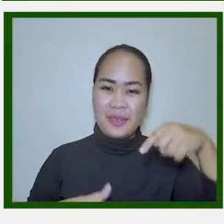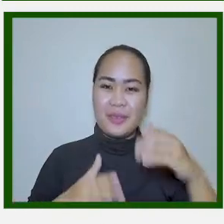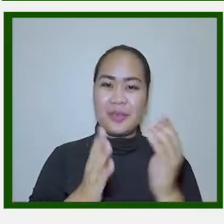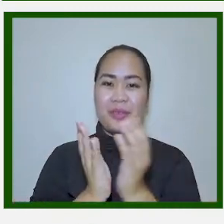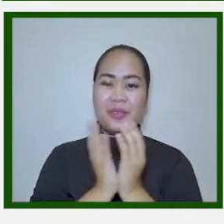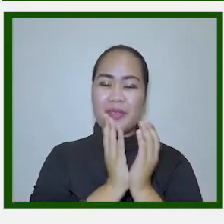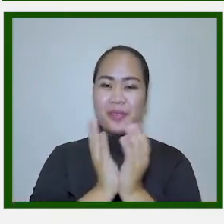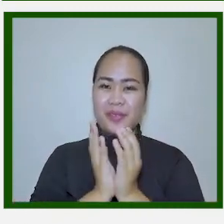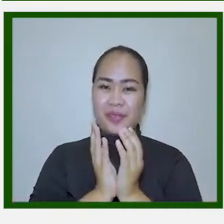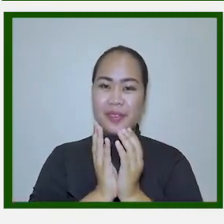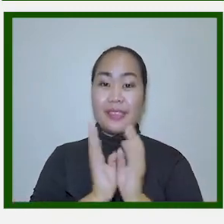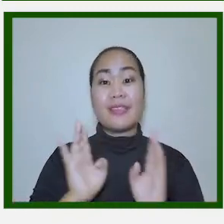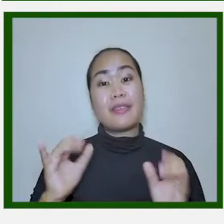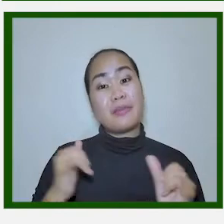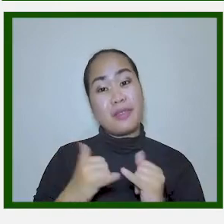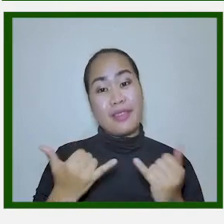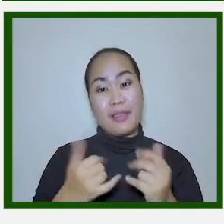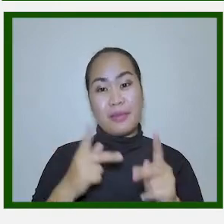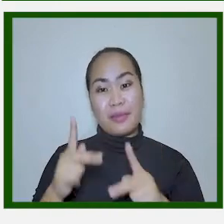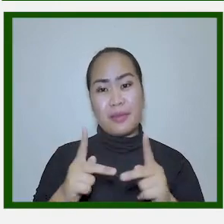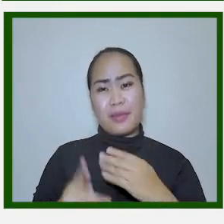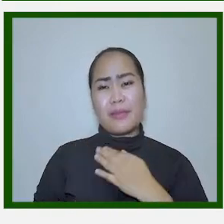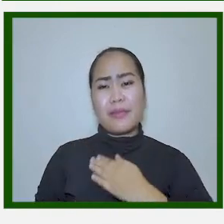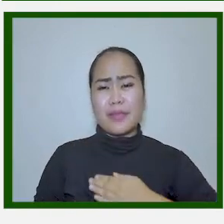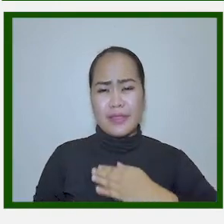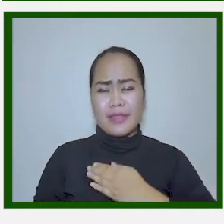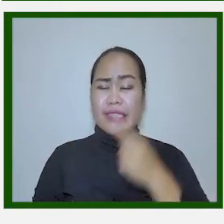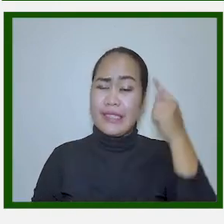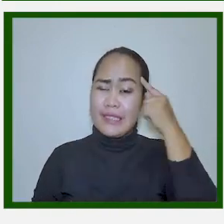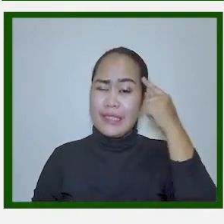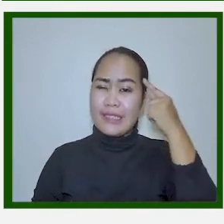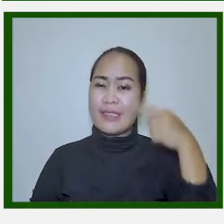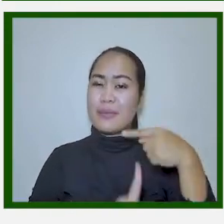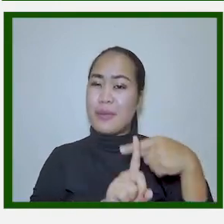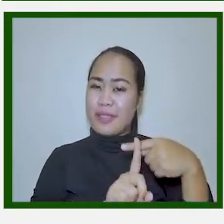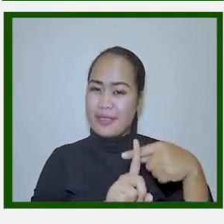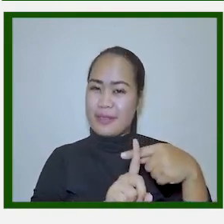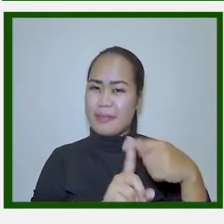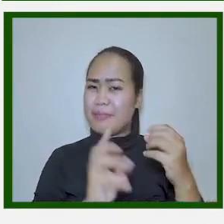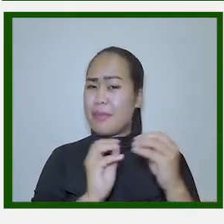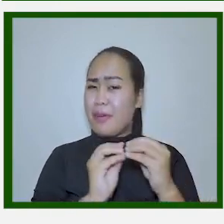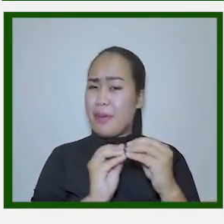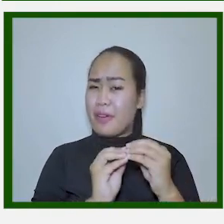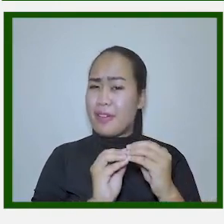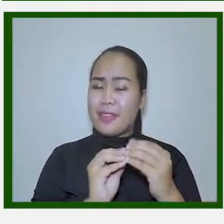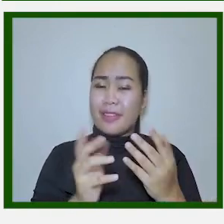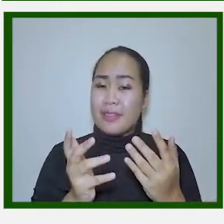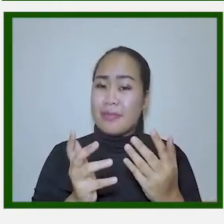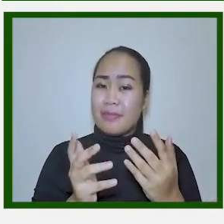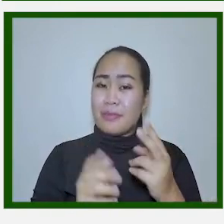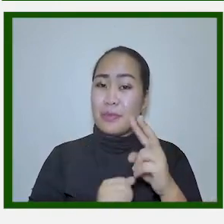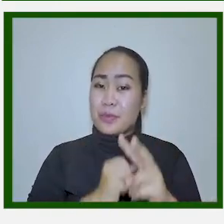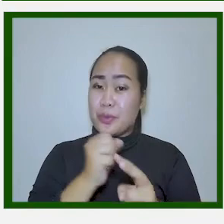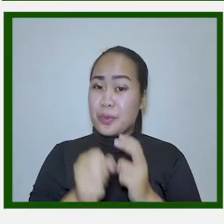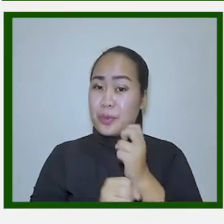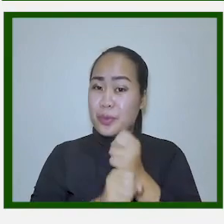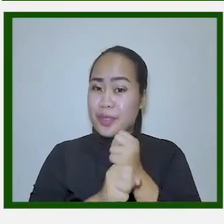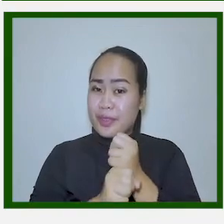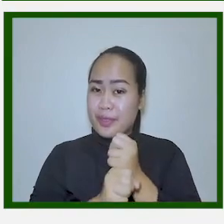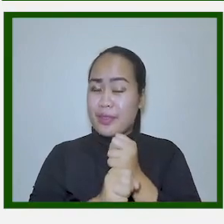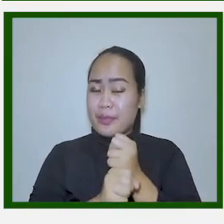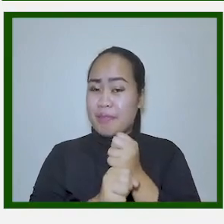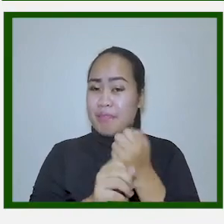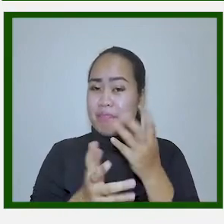rin tayong maging positive. It's almost 2 years na rin po, no, at we're learning to live with this pandemic, no, itong virus na